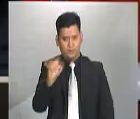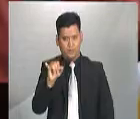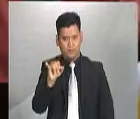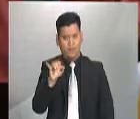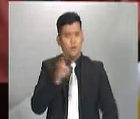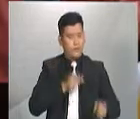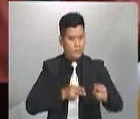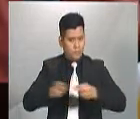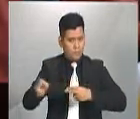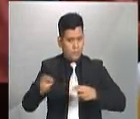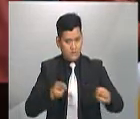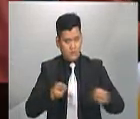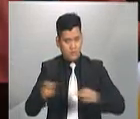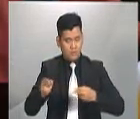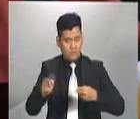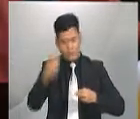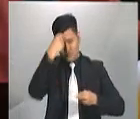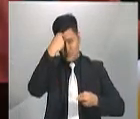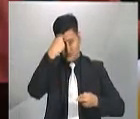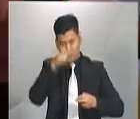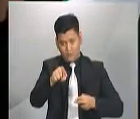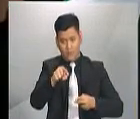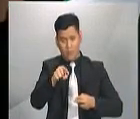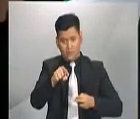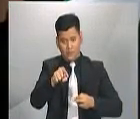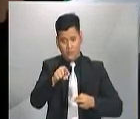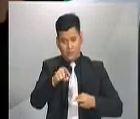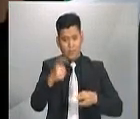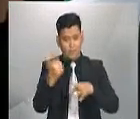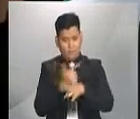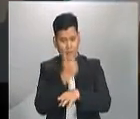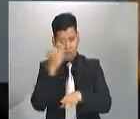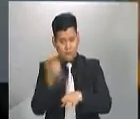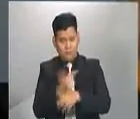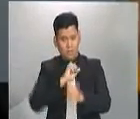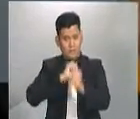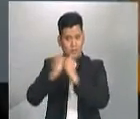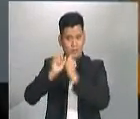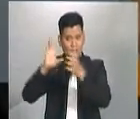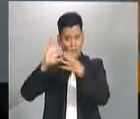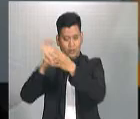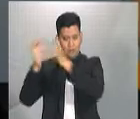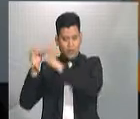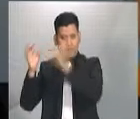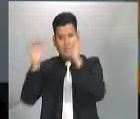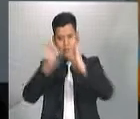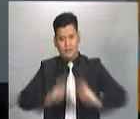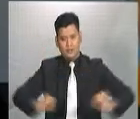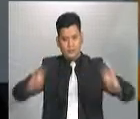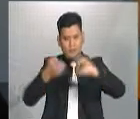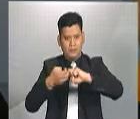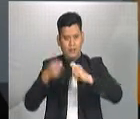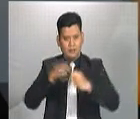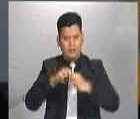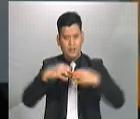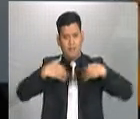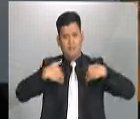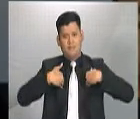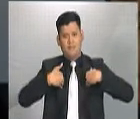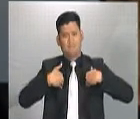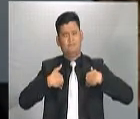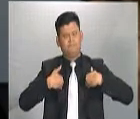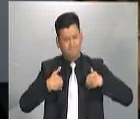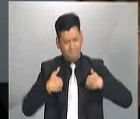slot ke sukan olimpik yang berbaki kurang enam bulan tidak terjejas ada sedikit disturb ataupun satu